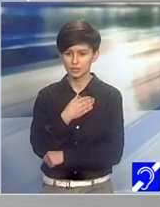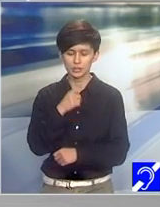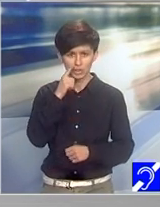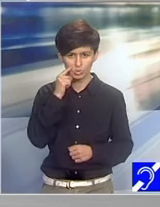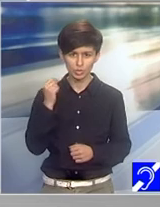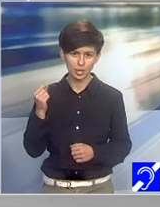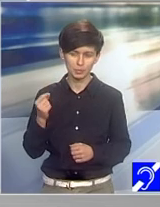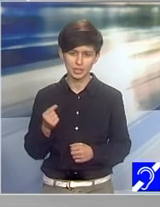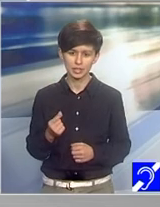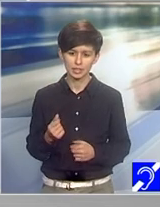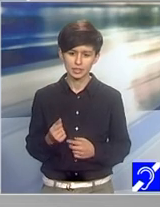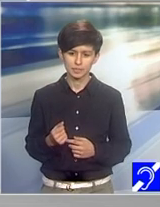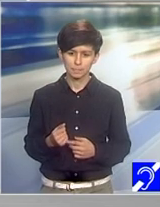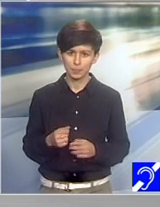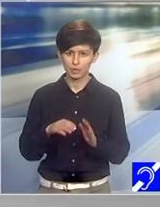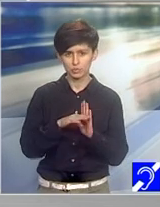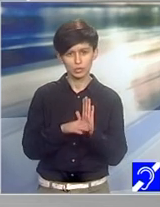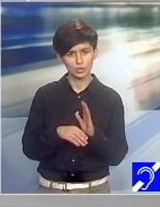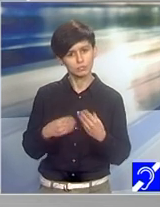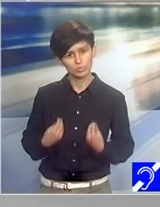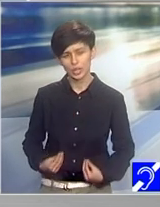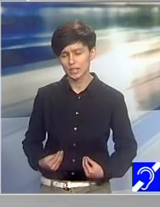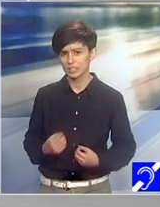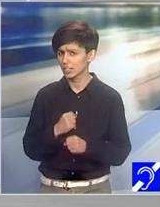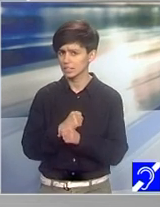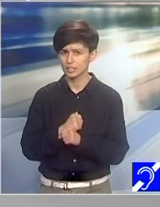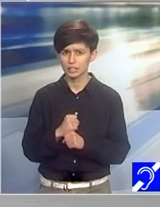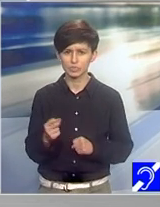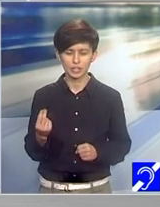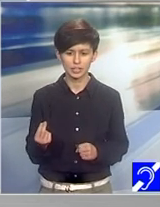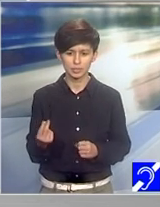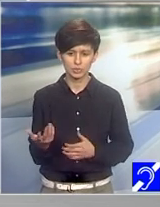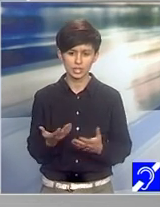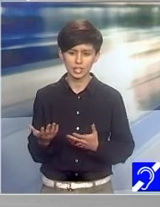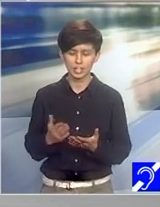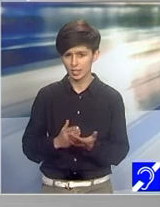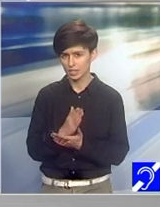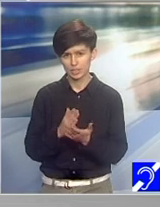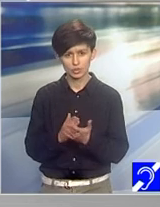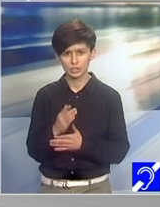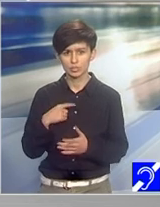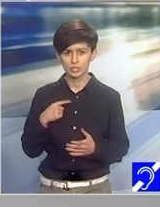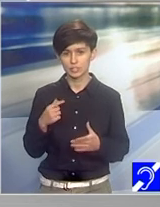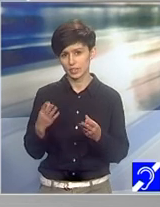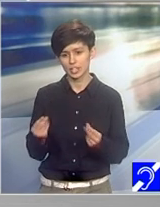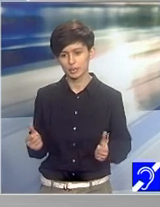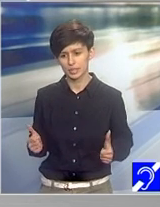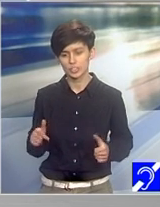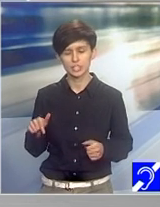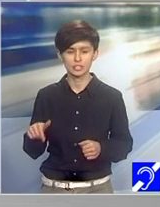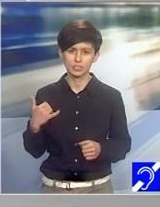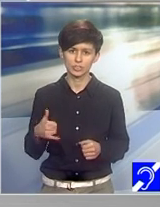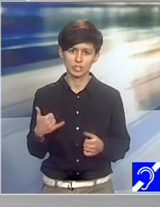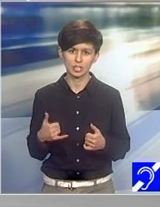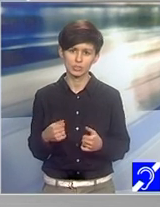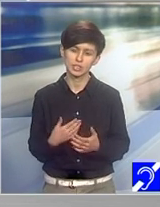o ținută morală absolut impecabilă, care continuă să fie admirat și astăzi pentru aceste